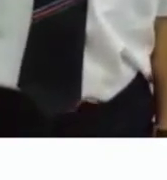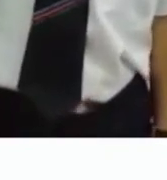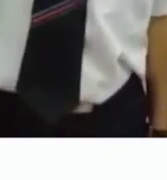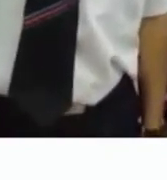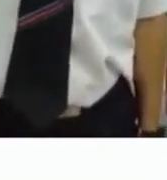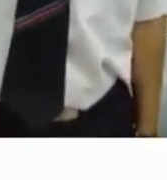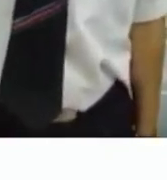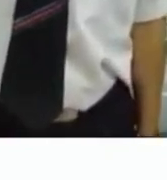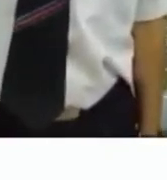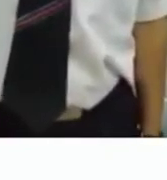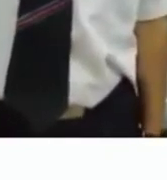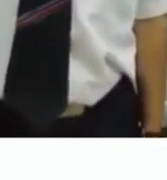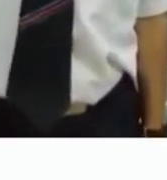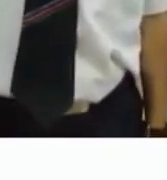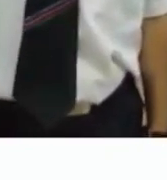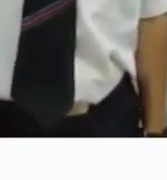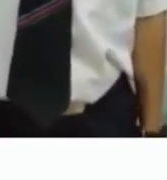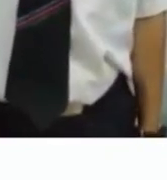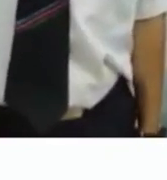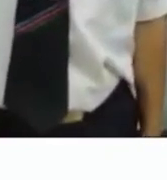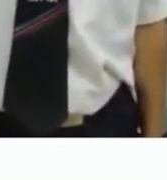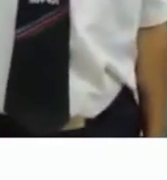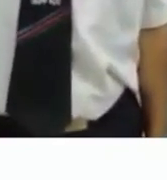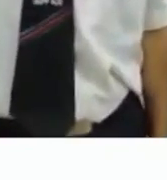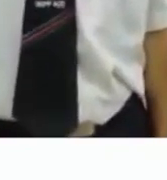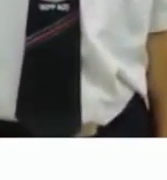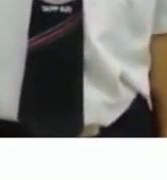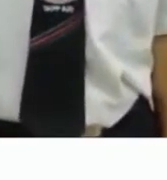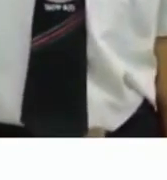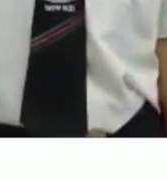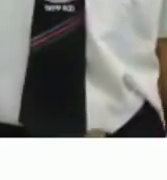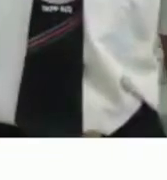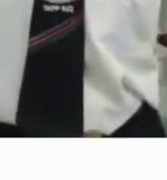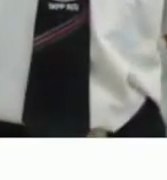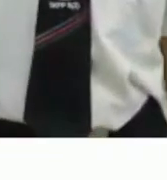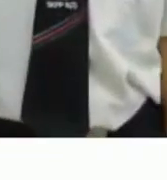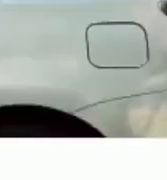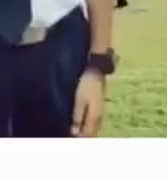kita perlu mematuhi peraturan yang ditetapkan